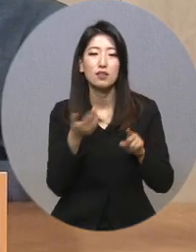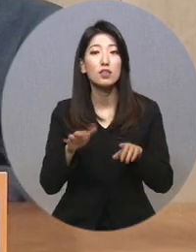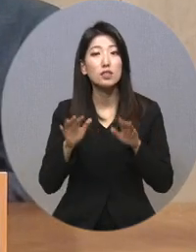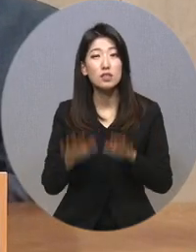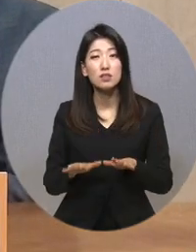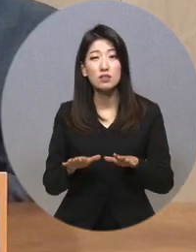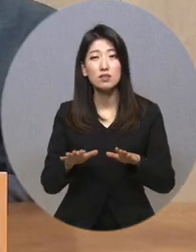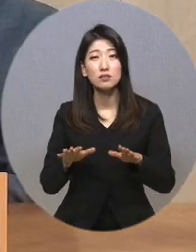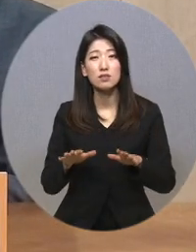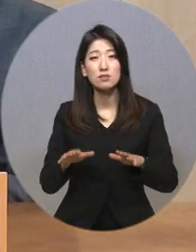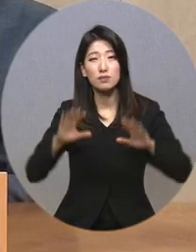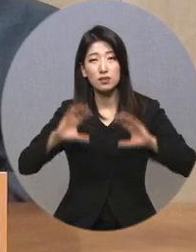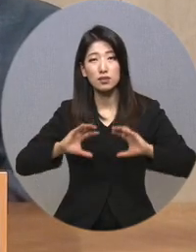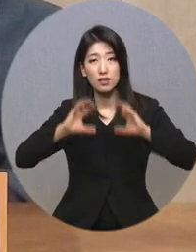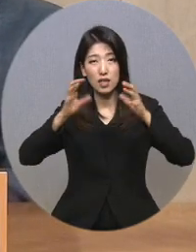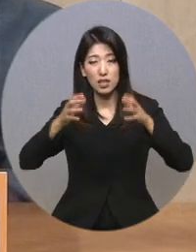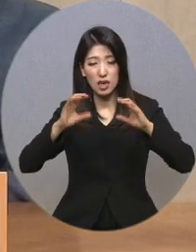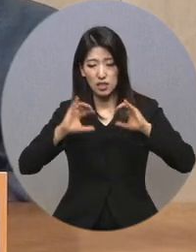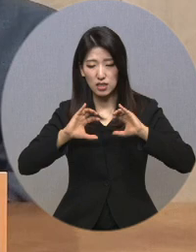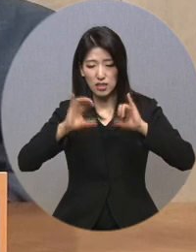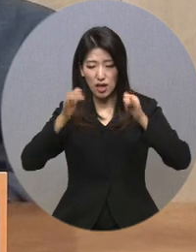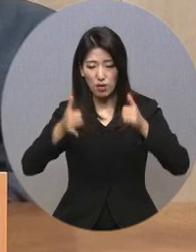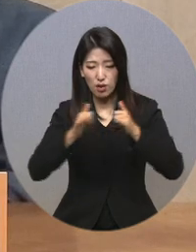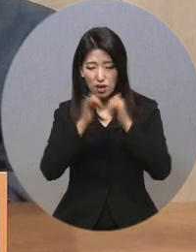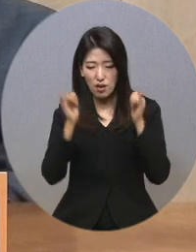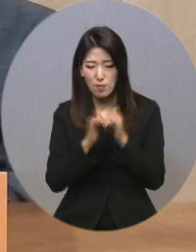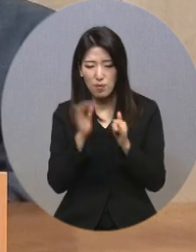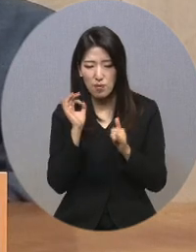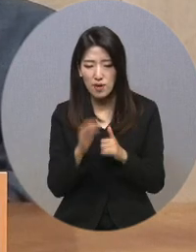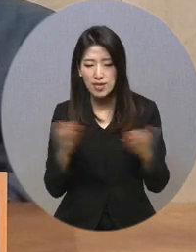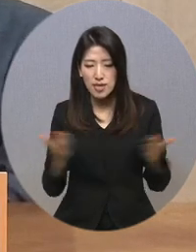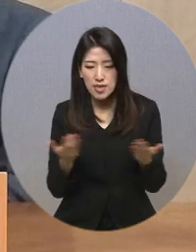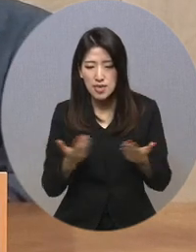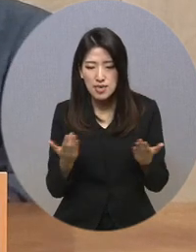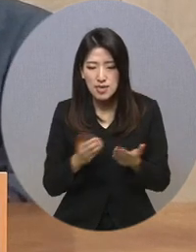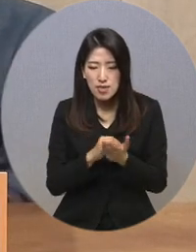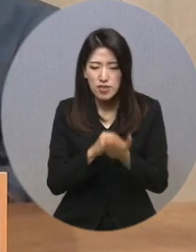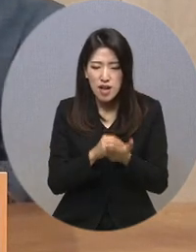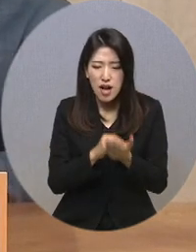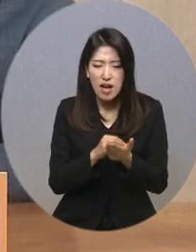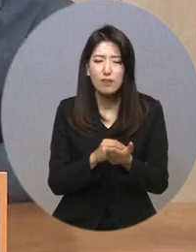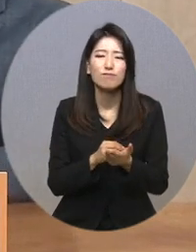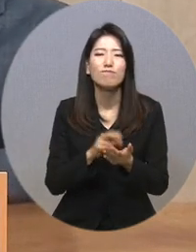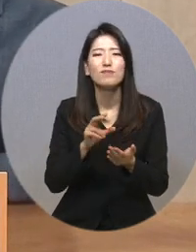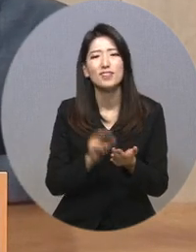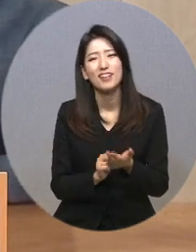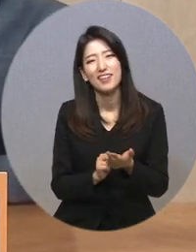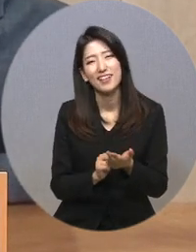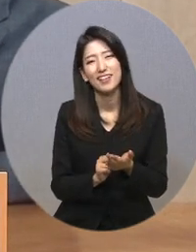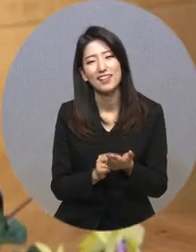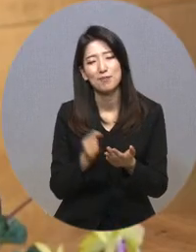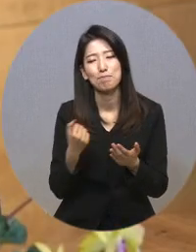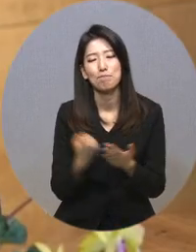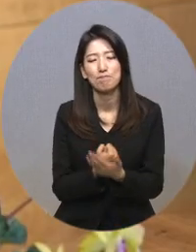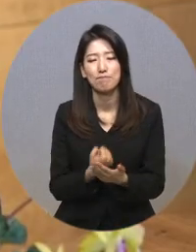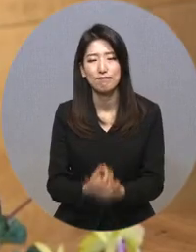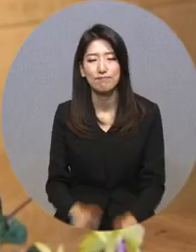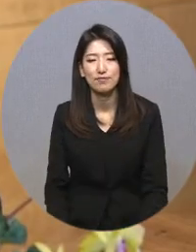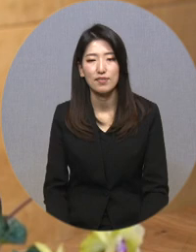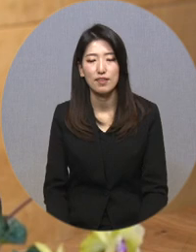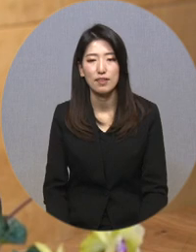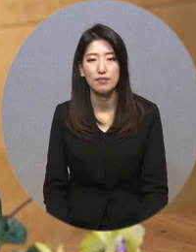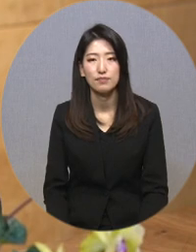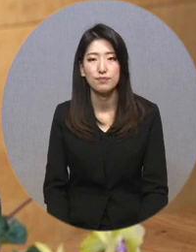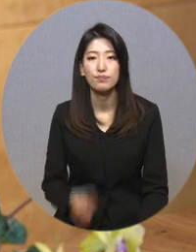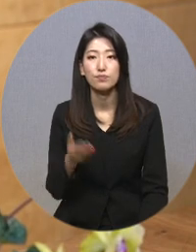취업에 아무래도 신경을 많이 쓸 예. 수밖에 없어서 예. 저도 이렇게 질문을 드리면서도 예. 조금 안타까움도 사실 있습니다. 예, 그런데 예. 학생들이 이렇게